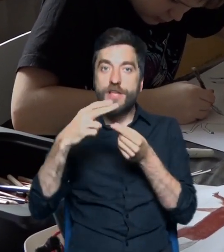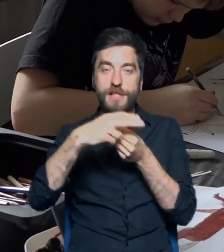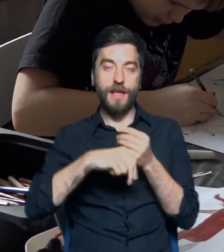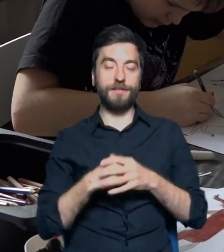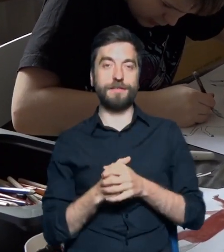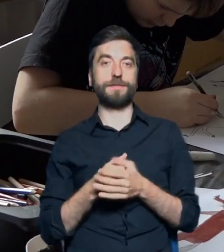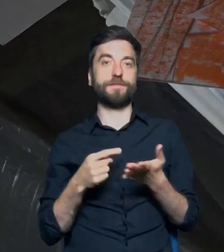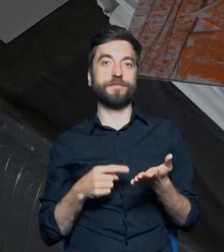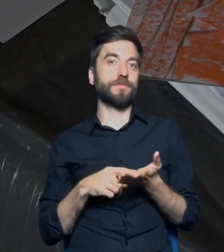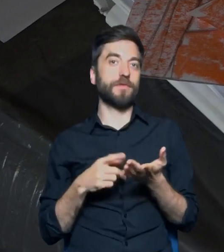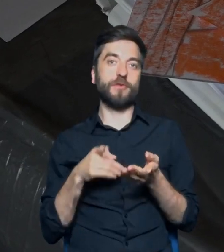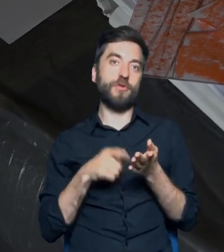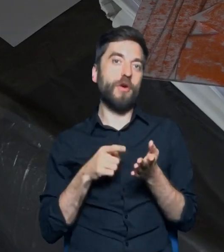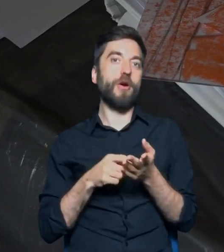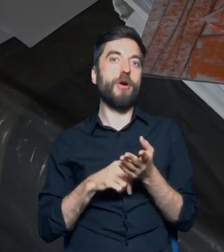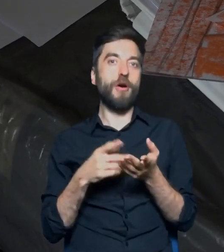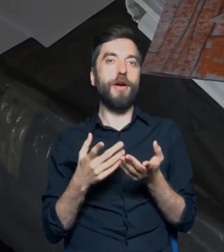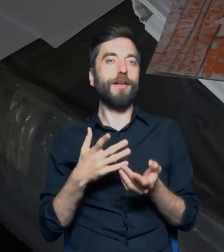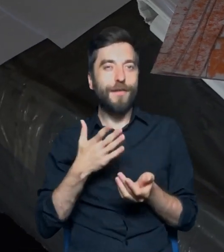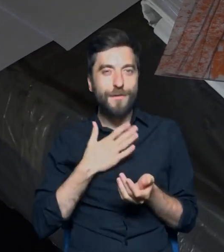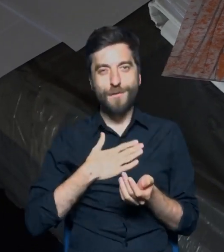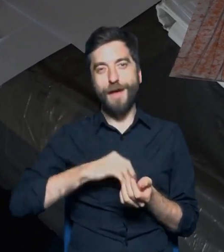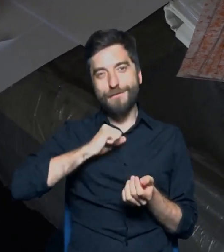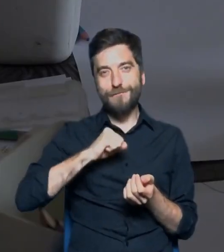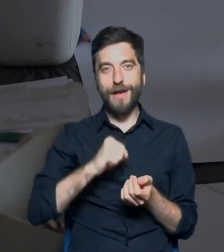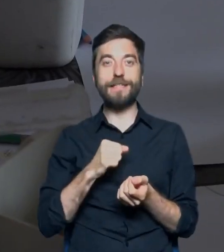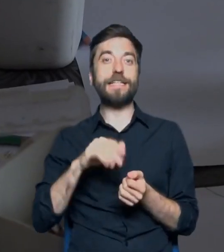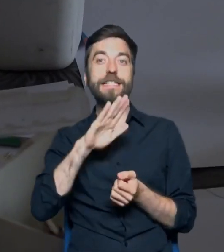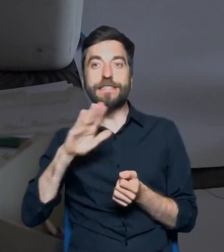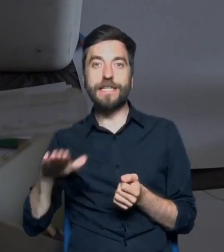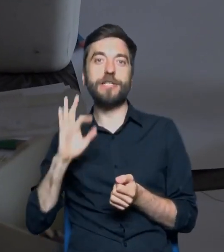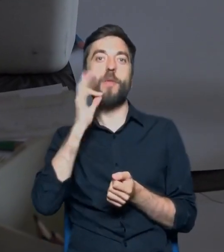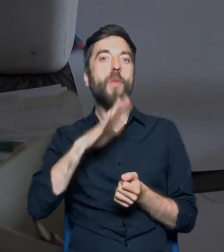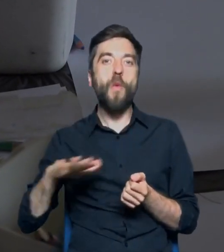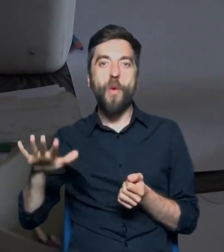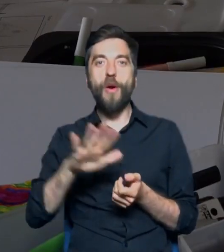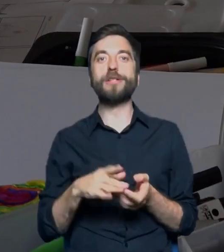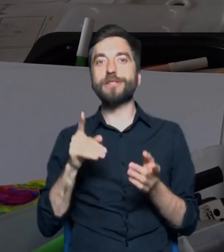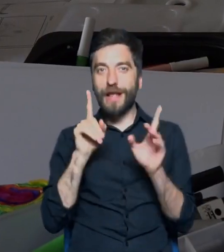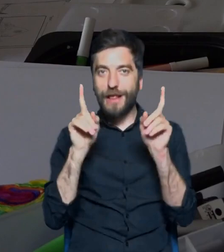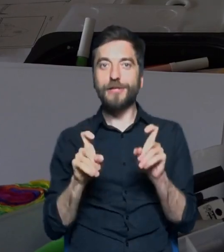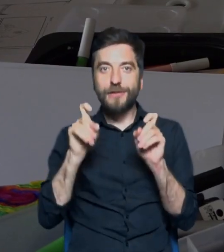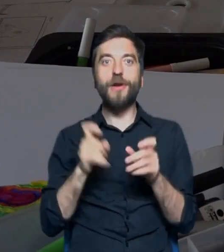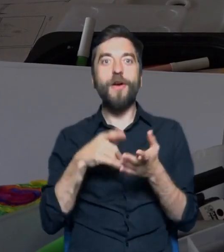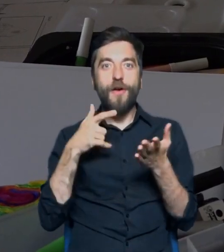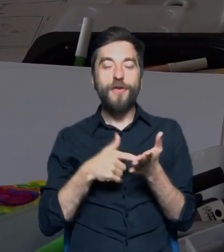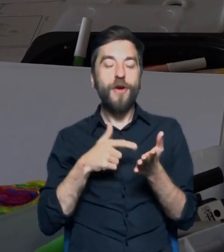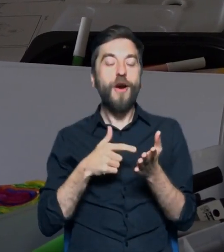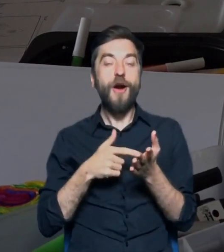wycinanki. To są chyba takie najbardziej wdzięczne, które dzieci i młodzież na samym początku gdzieś wdrażając